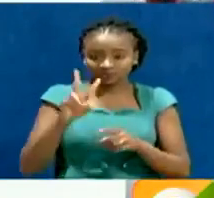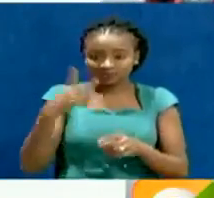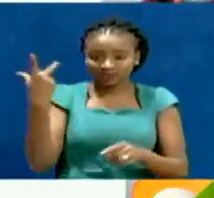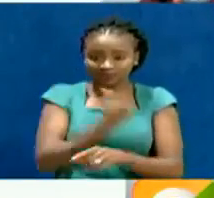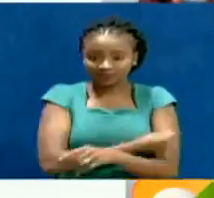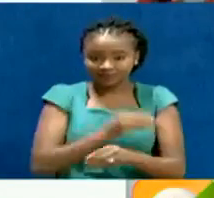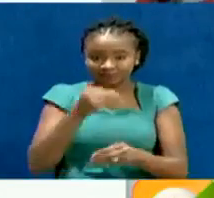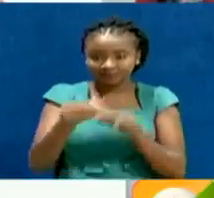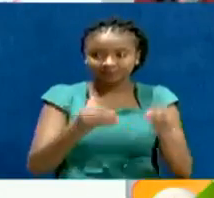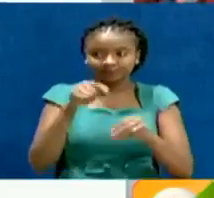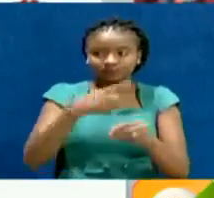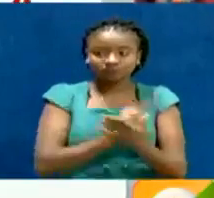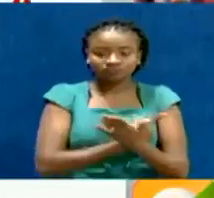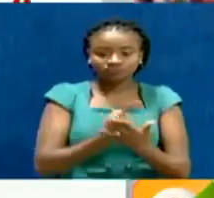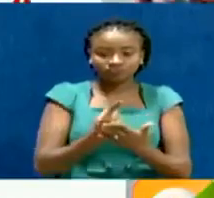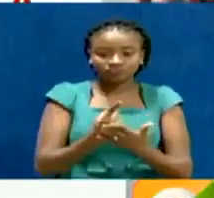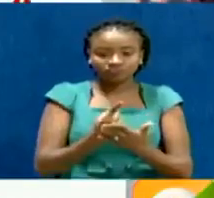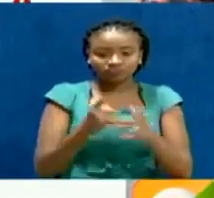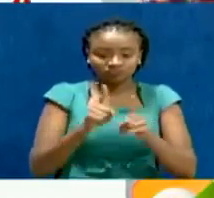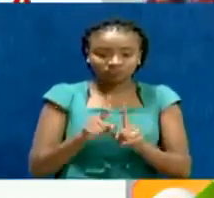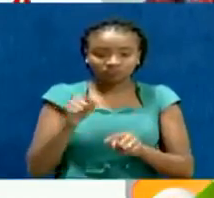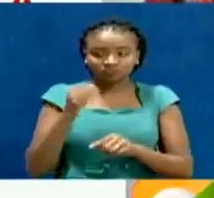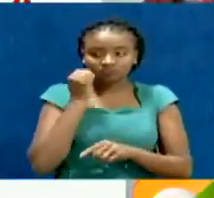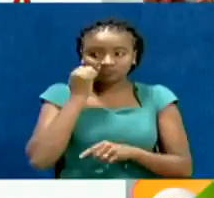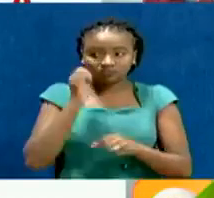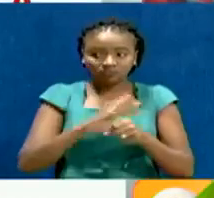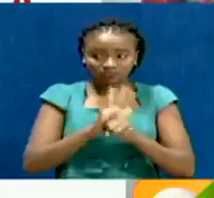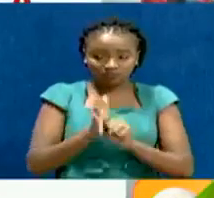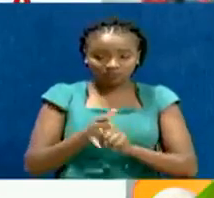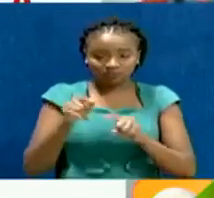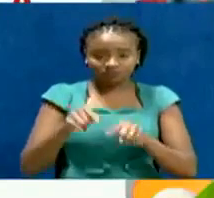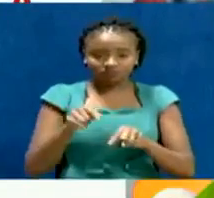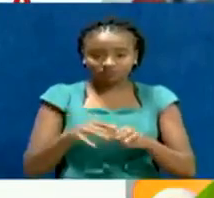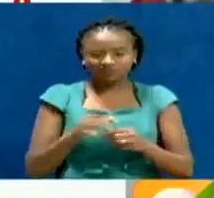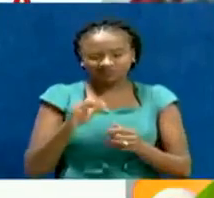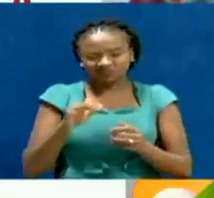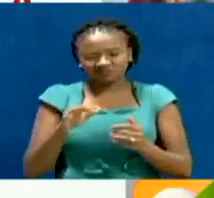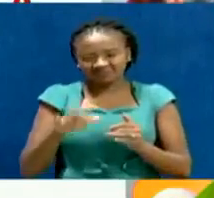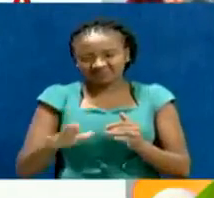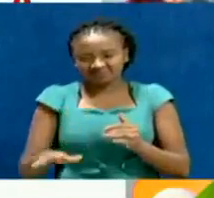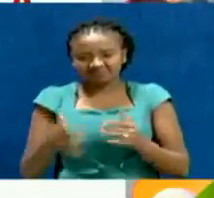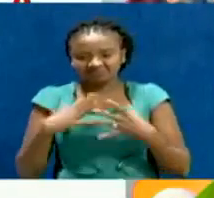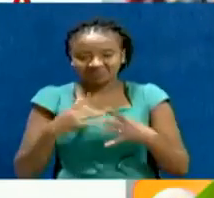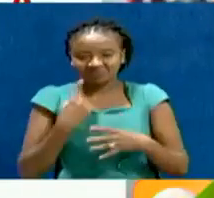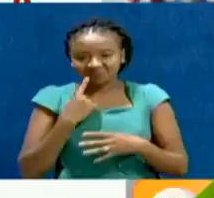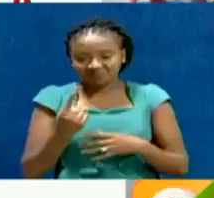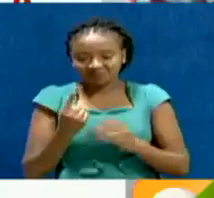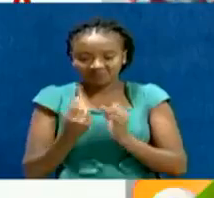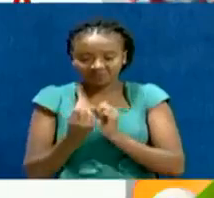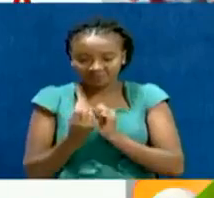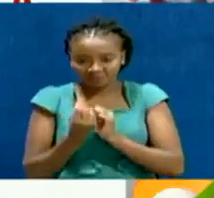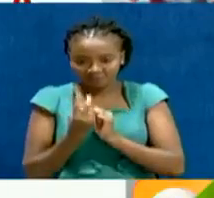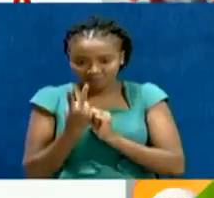kuanza wiki hii. Huko haya yakijiri, maambukizi yanazidi kuripotiwa japo kwa kiwango cha chini, ambapo watu 111